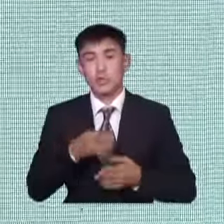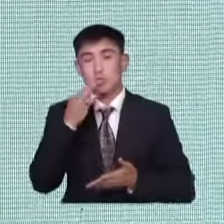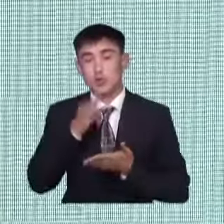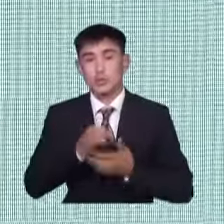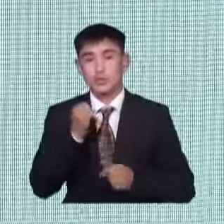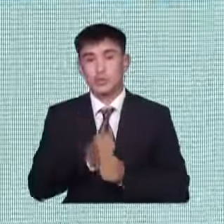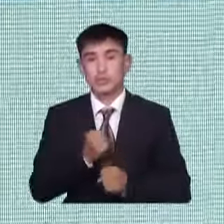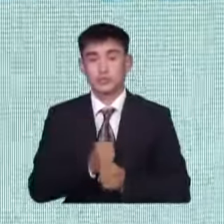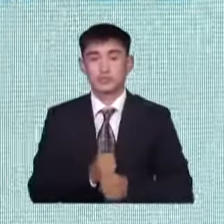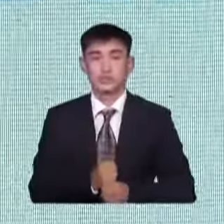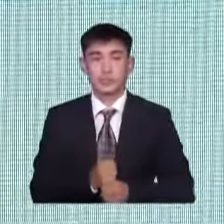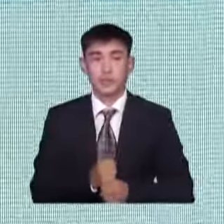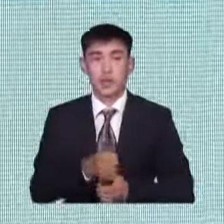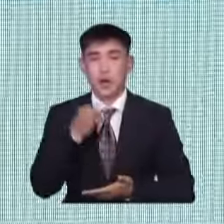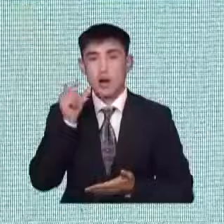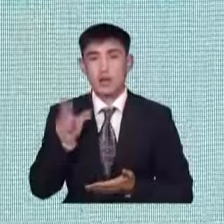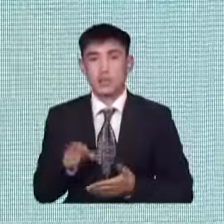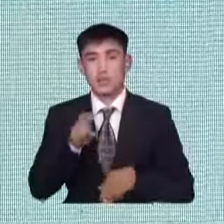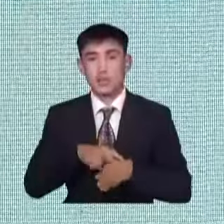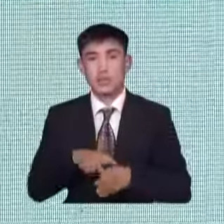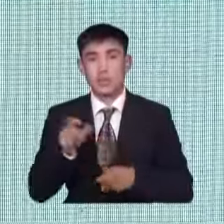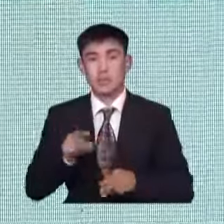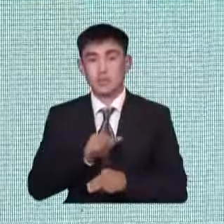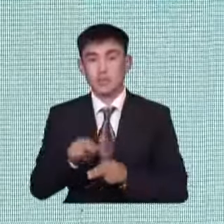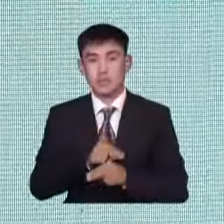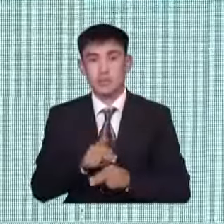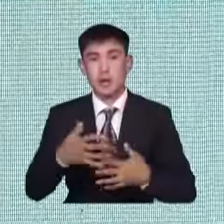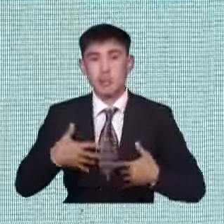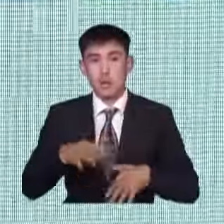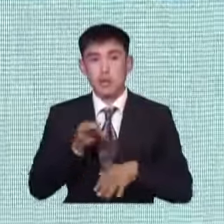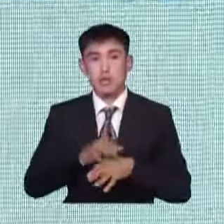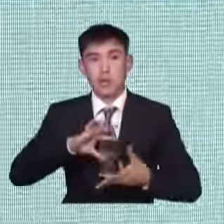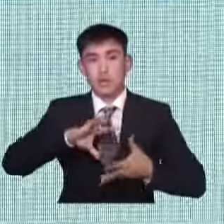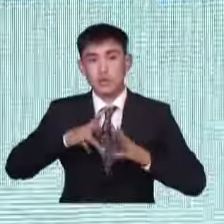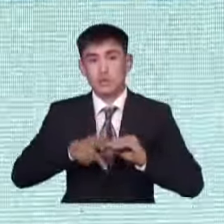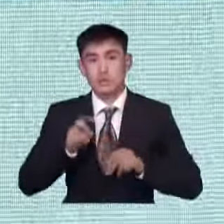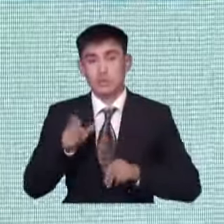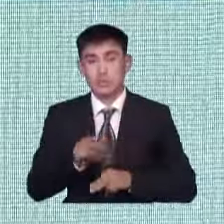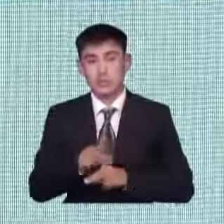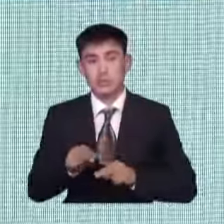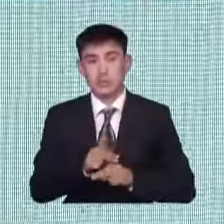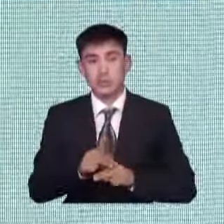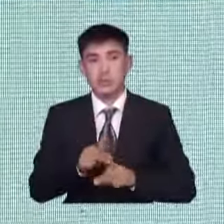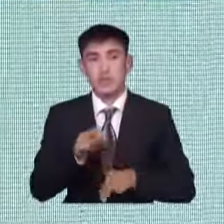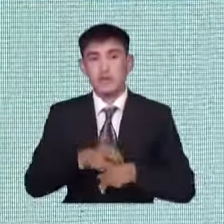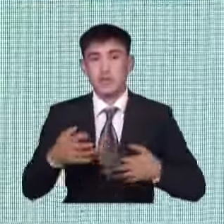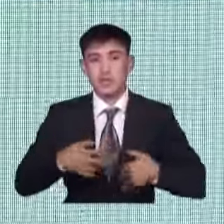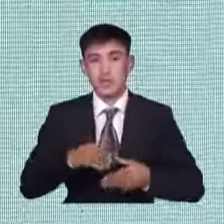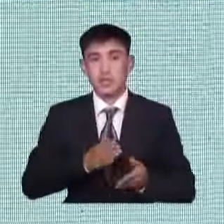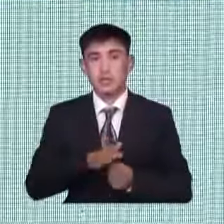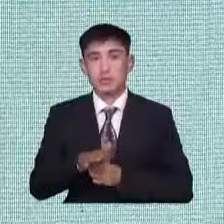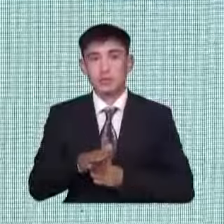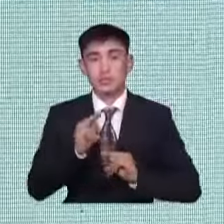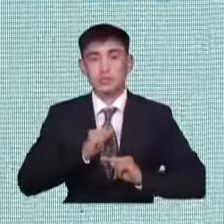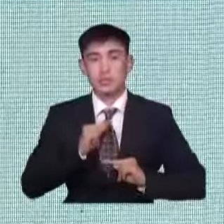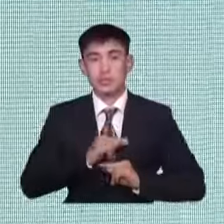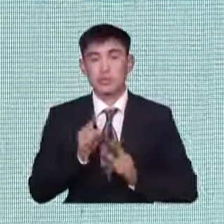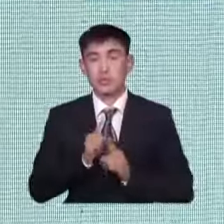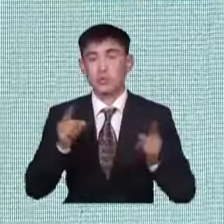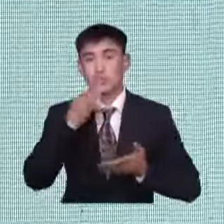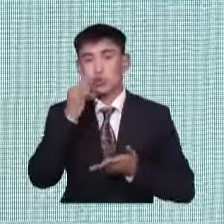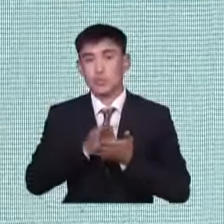іс. Адам дәрігері адам демдесе, мал дәрігері адамзат демдейді. Ветеринария дәрігерлерінің атқарып отырған қызметтеріне